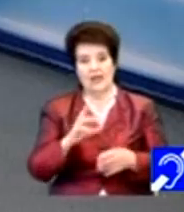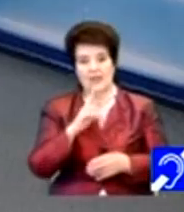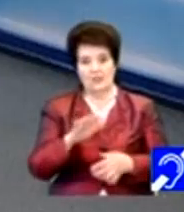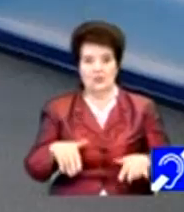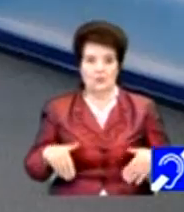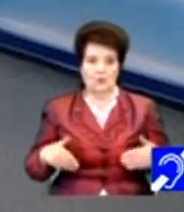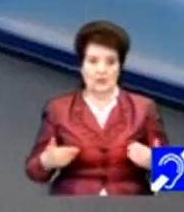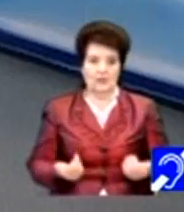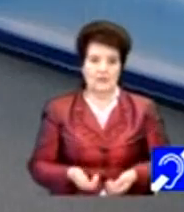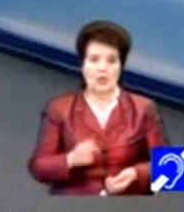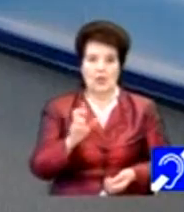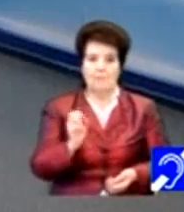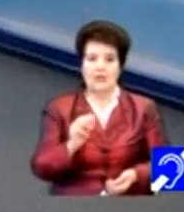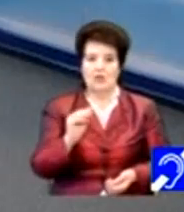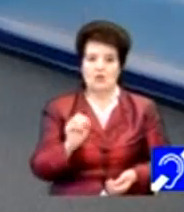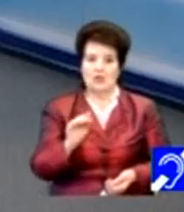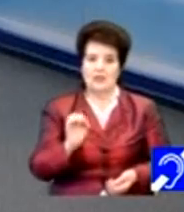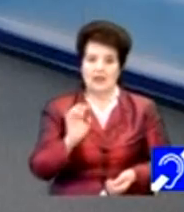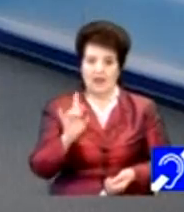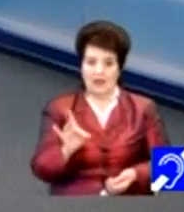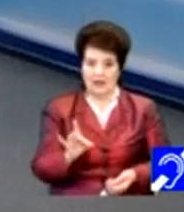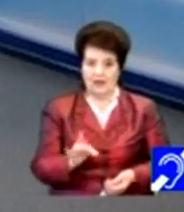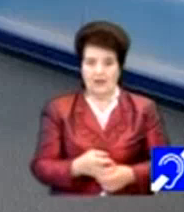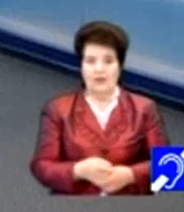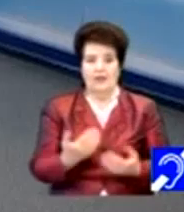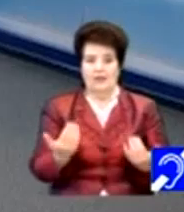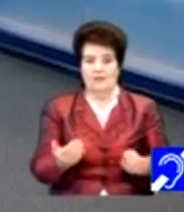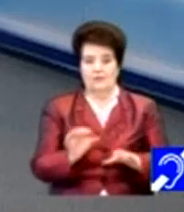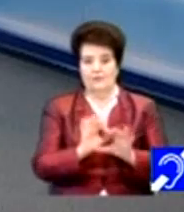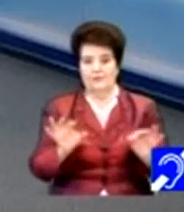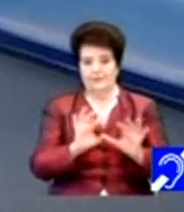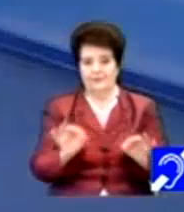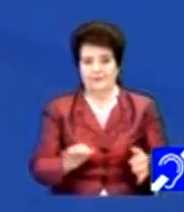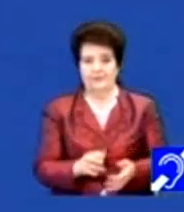Bună seara! Sunt Irina Bejenaru și vă invit să facem împreună Retrospectiva Săptămânii.